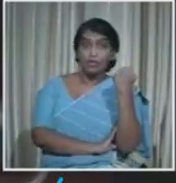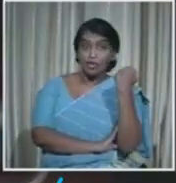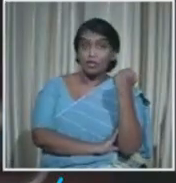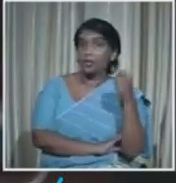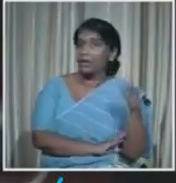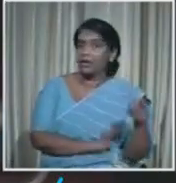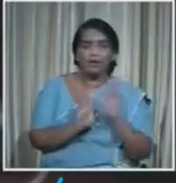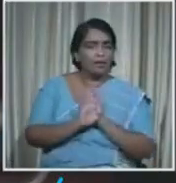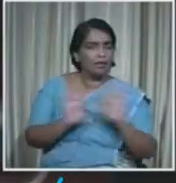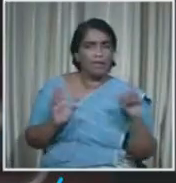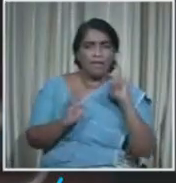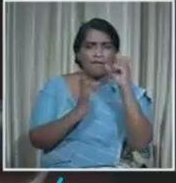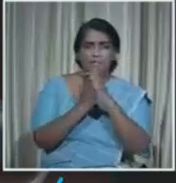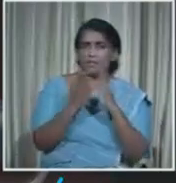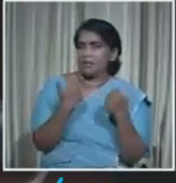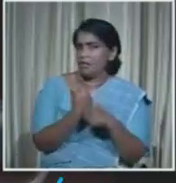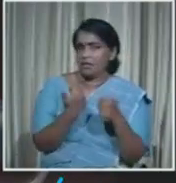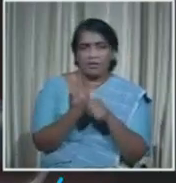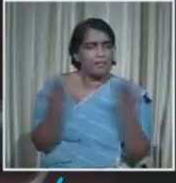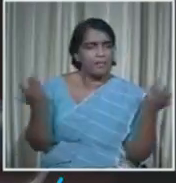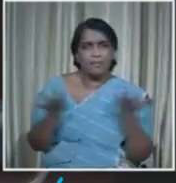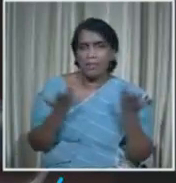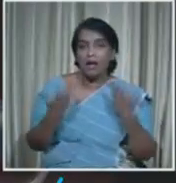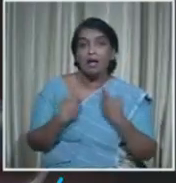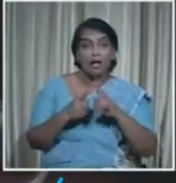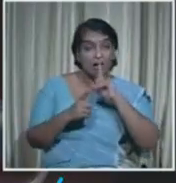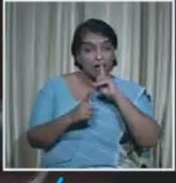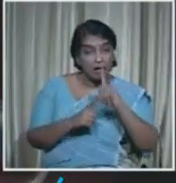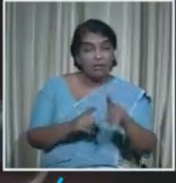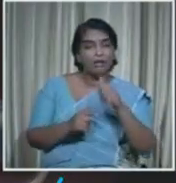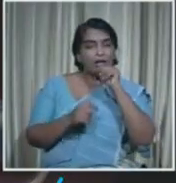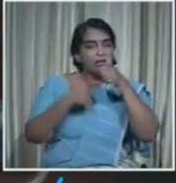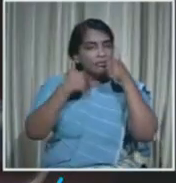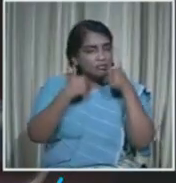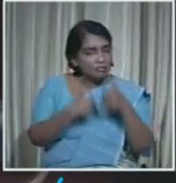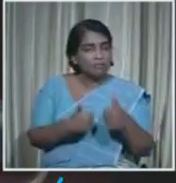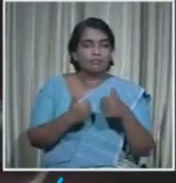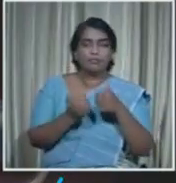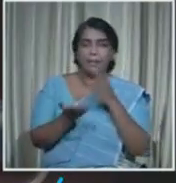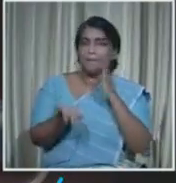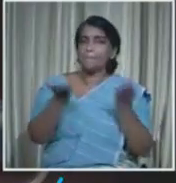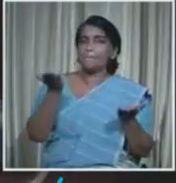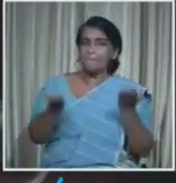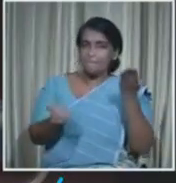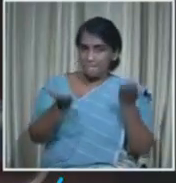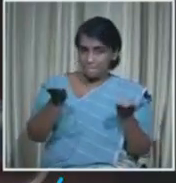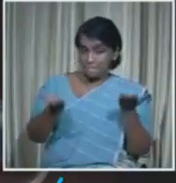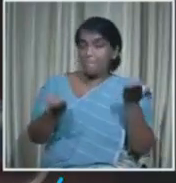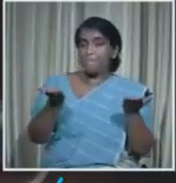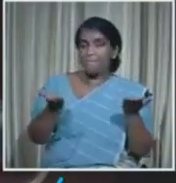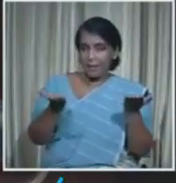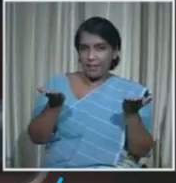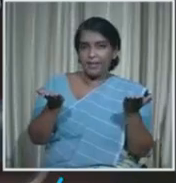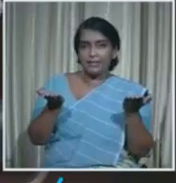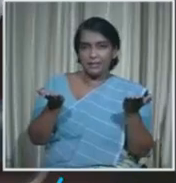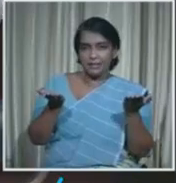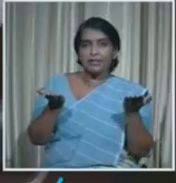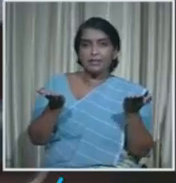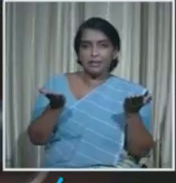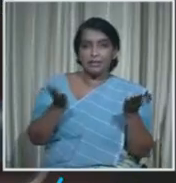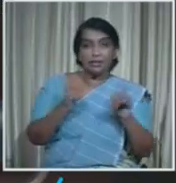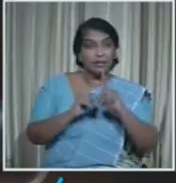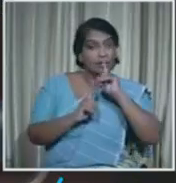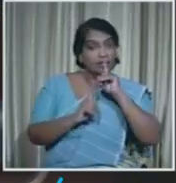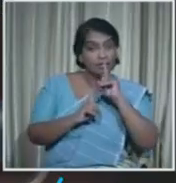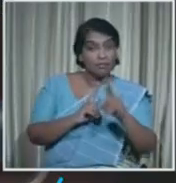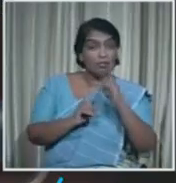එහෙම ව්‍යවස්ථා හැදෙන්නේ නැහැ අපි කිව්වා සංවරණ සහ තුලන checks and balances ඔවගෙන කතා කරනකොට